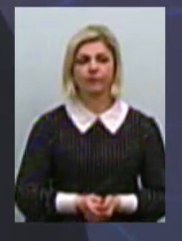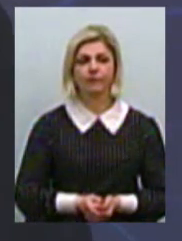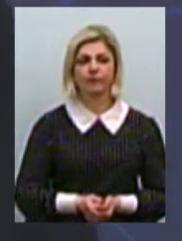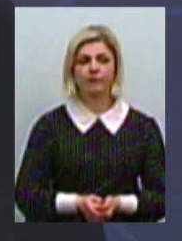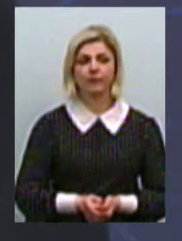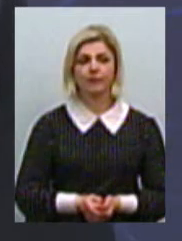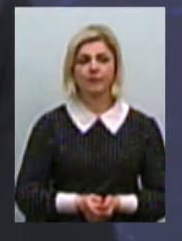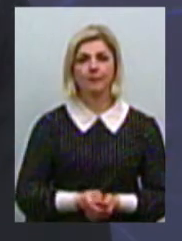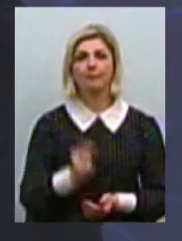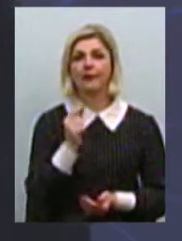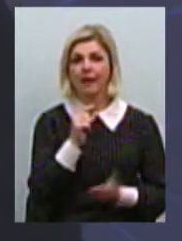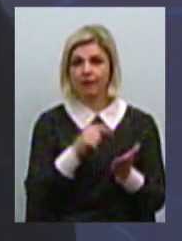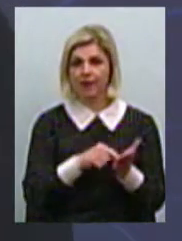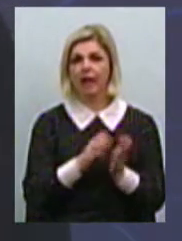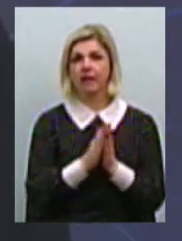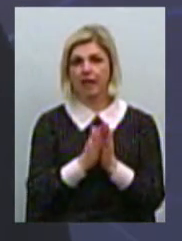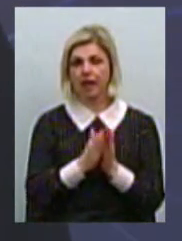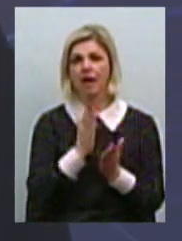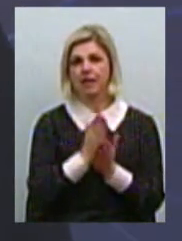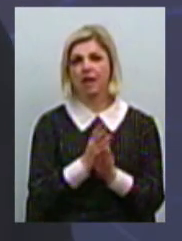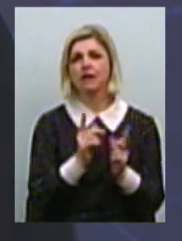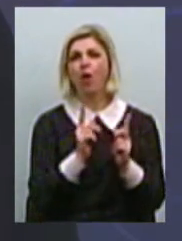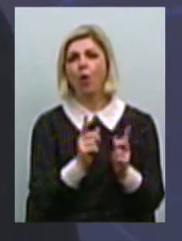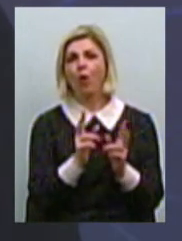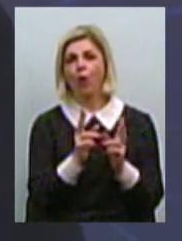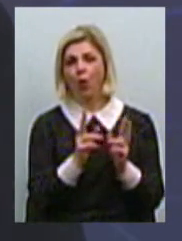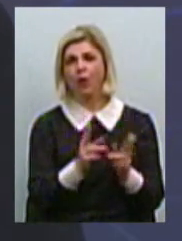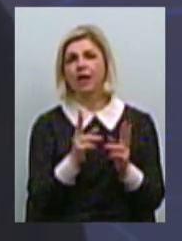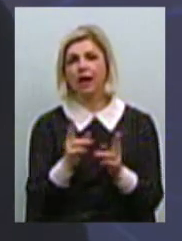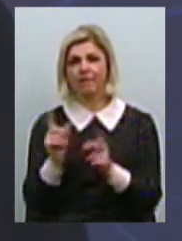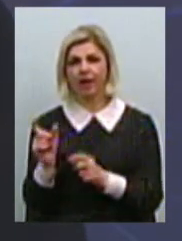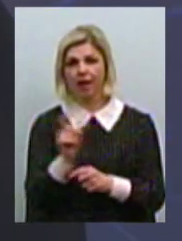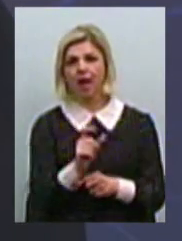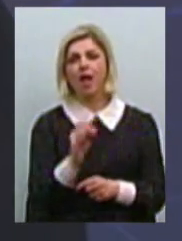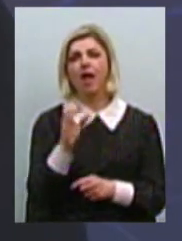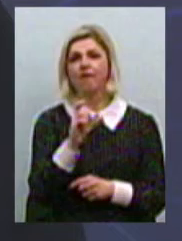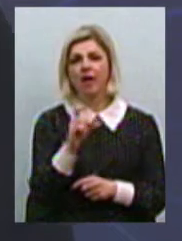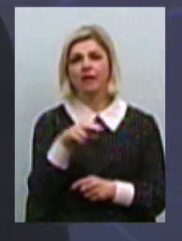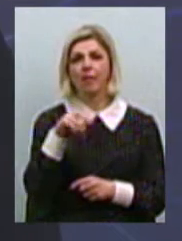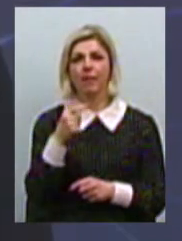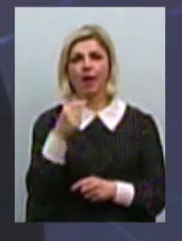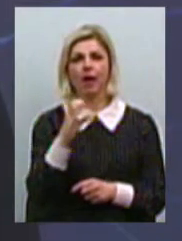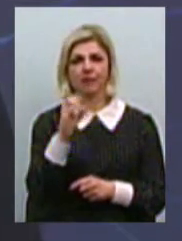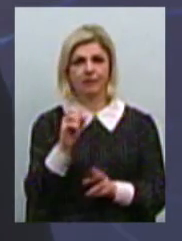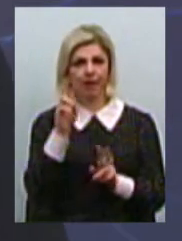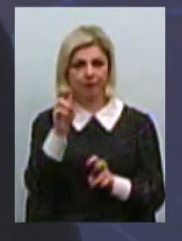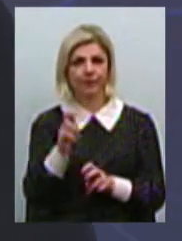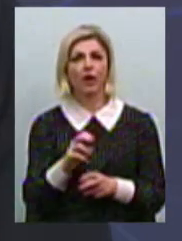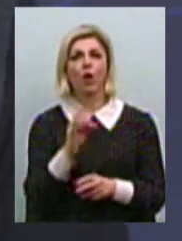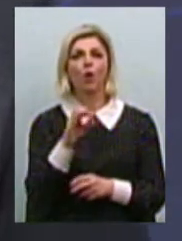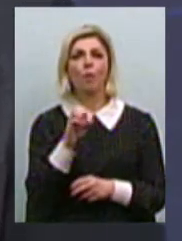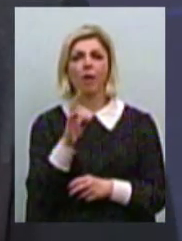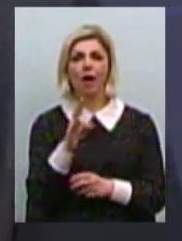в цій книзі розміщені уривки з книги Геннадія Молчанова, Гени Молчанова, Пегаса, з його книги «Перемир'я», роману «Перемир'я».